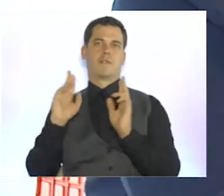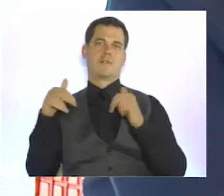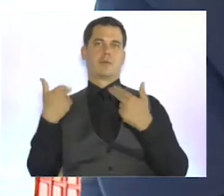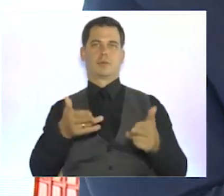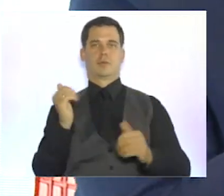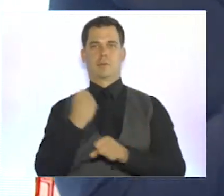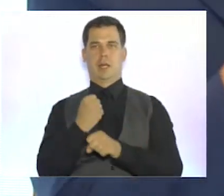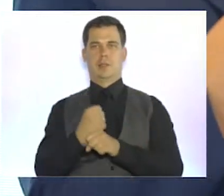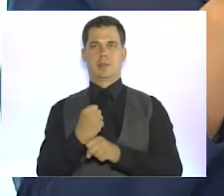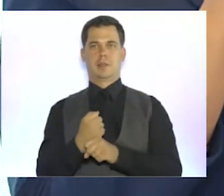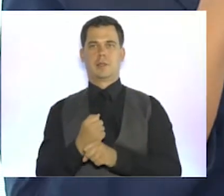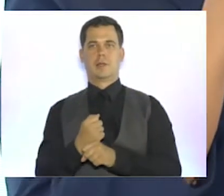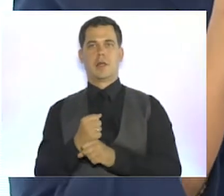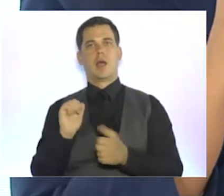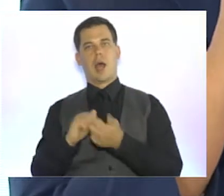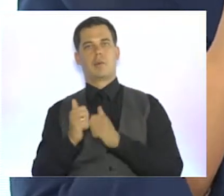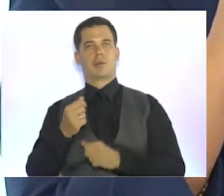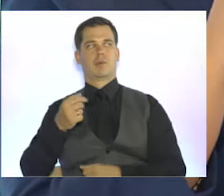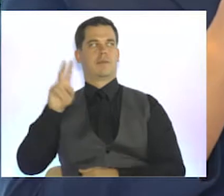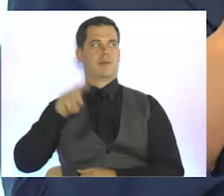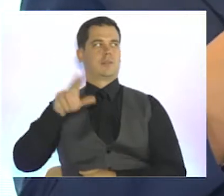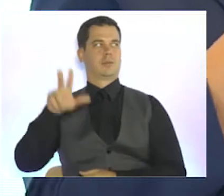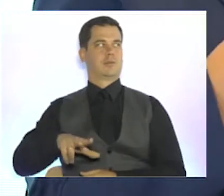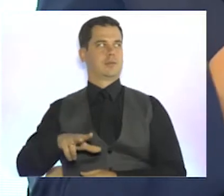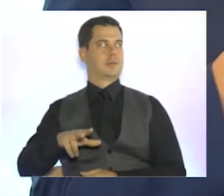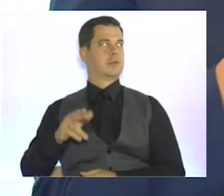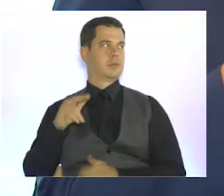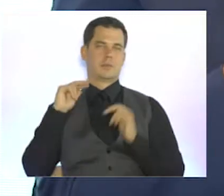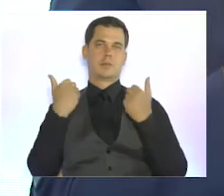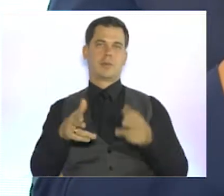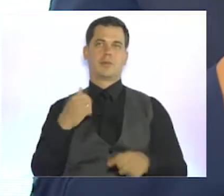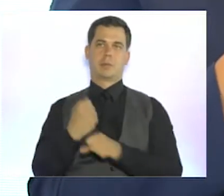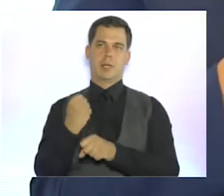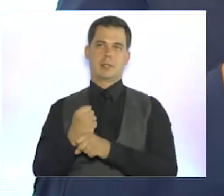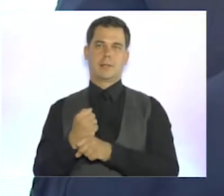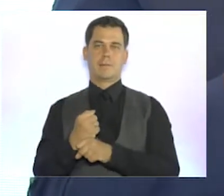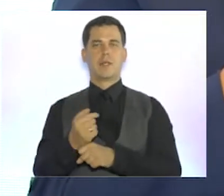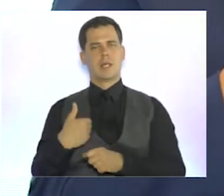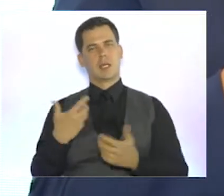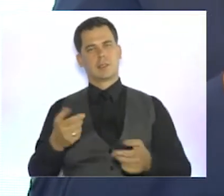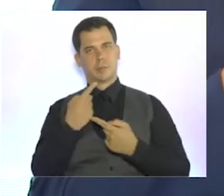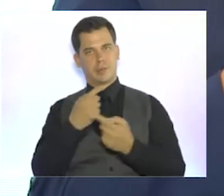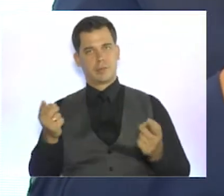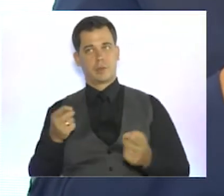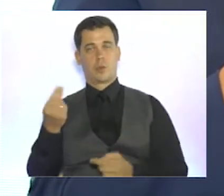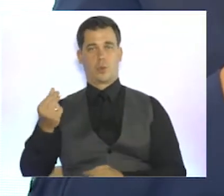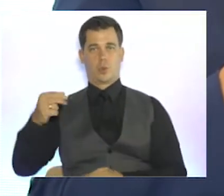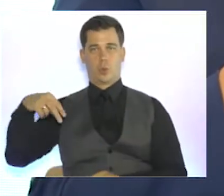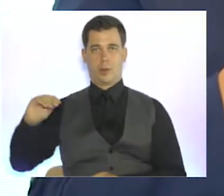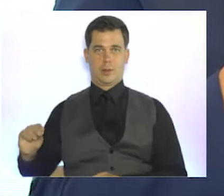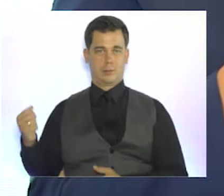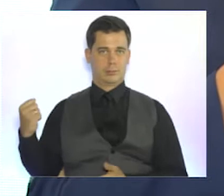pracy. Albo 2-3 miesiące tylko posiedzimy i wrócimy do pracy. I muszę państwu powiedzieć, że fundusze unijne